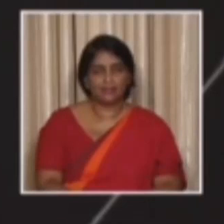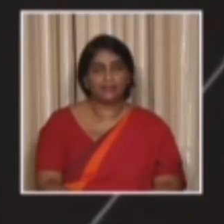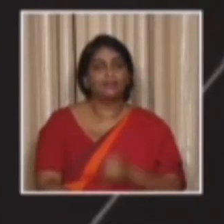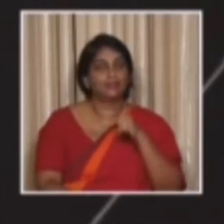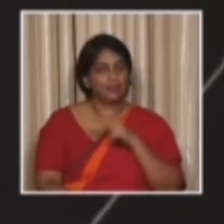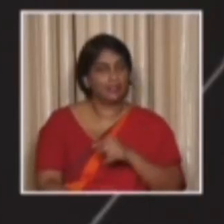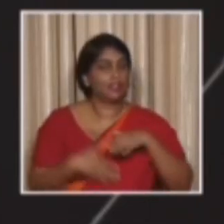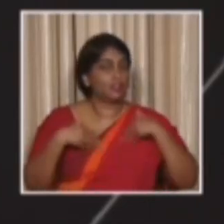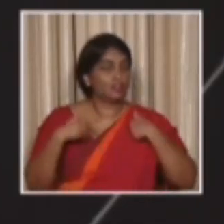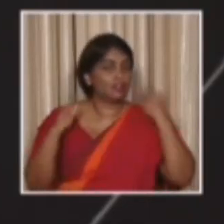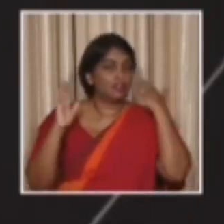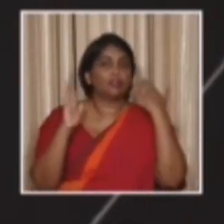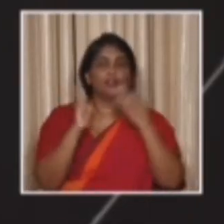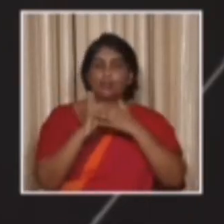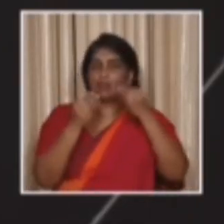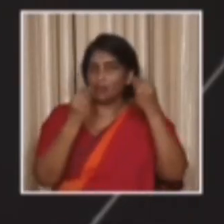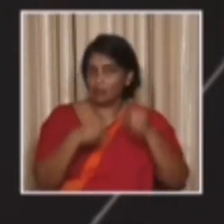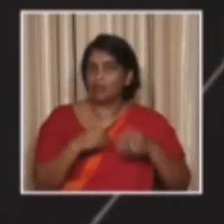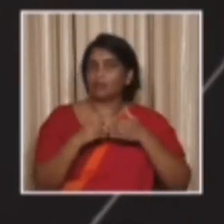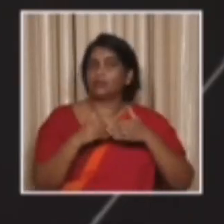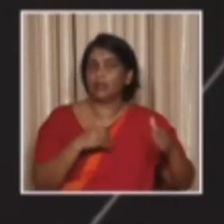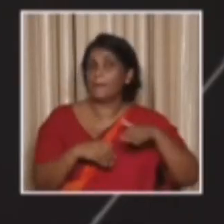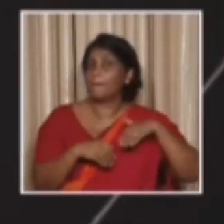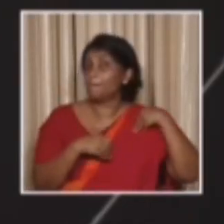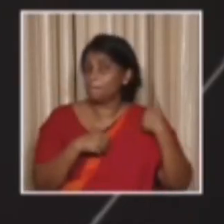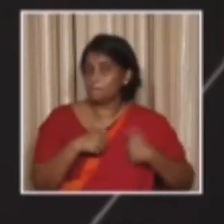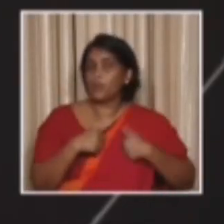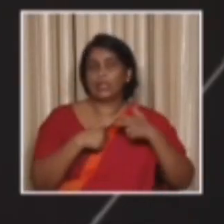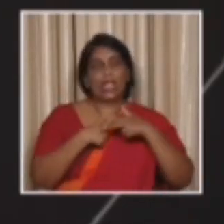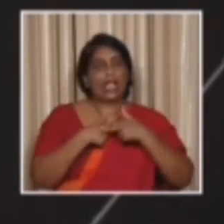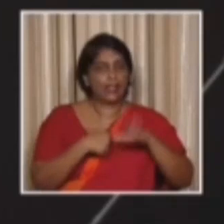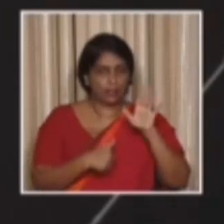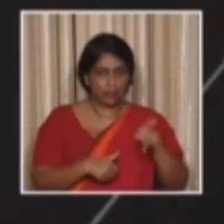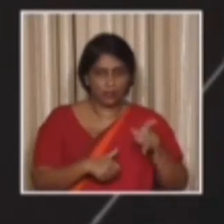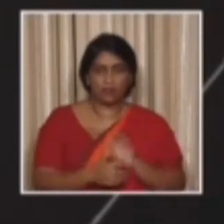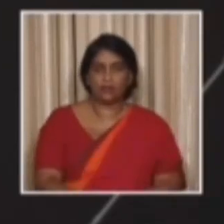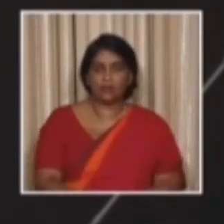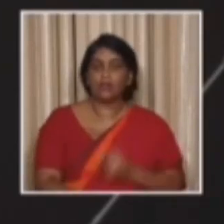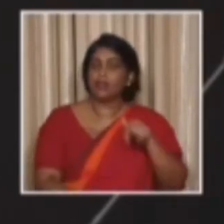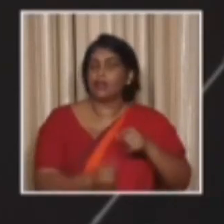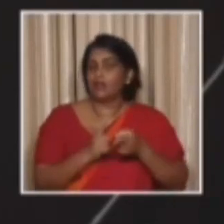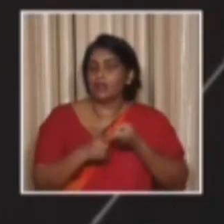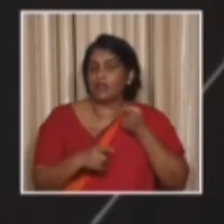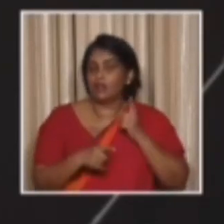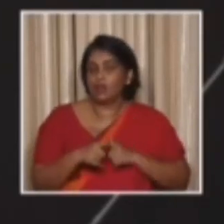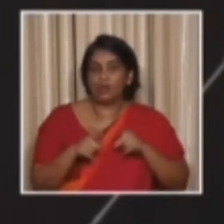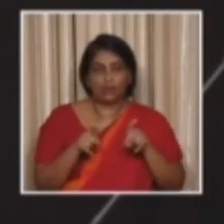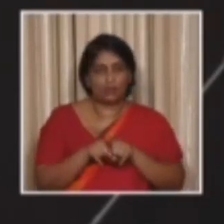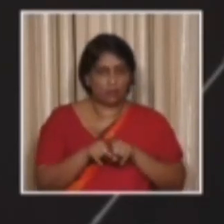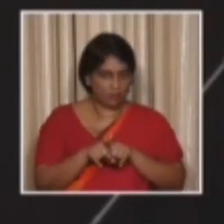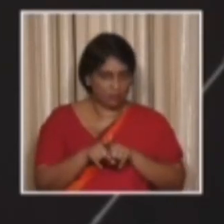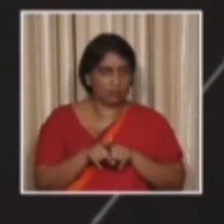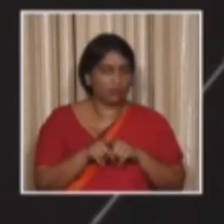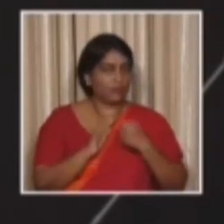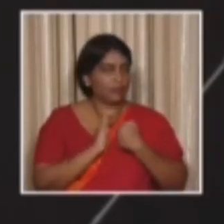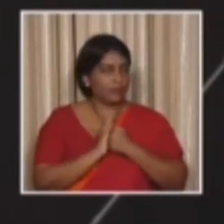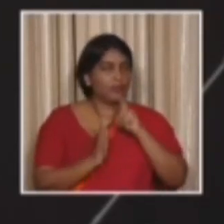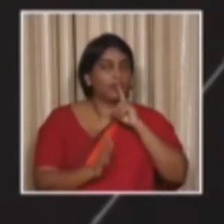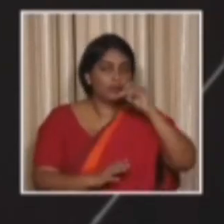செய்யப்பட்டுள்ளதாக அறிக்கை வெளியிட்டுள்ளது. தரமற்ற மருந்து இறக்குமதி செய்யப்பட்டு அவை வைத்தியசாலைகளுக்கு